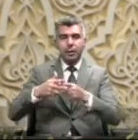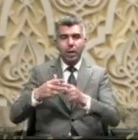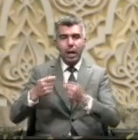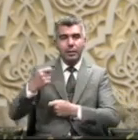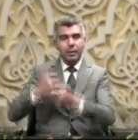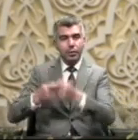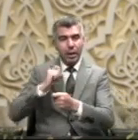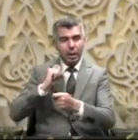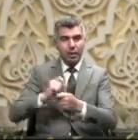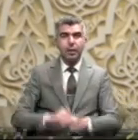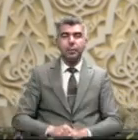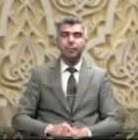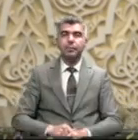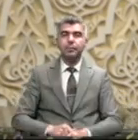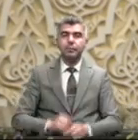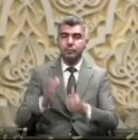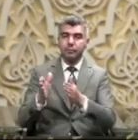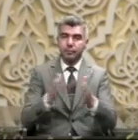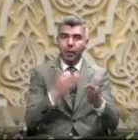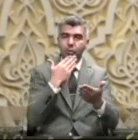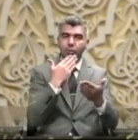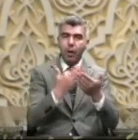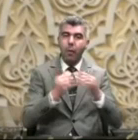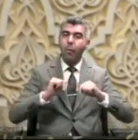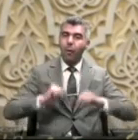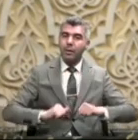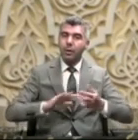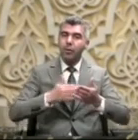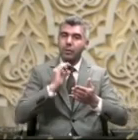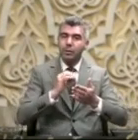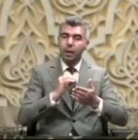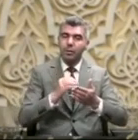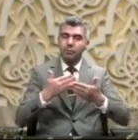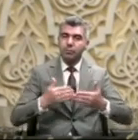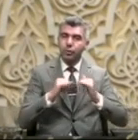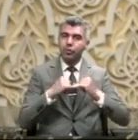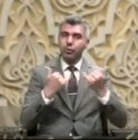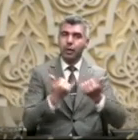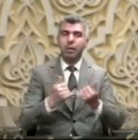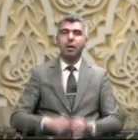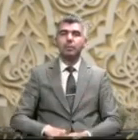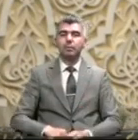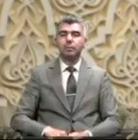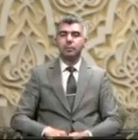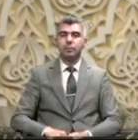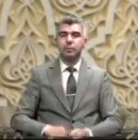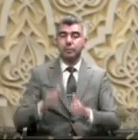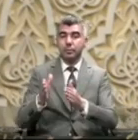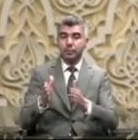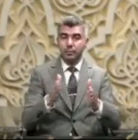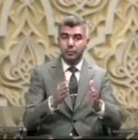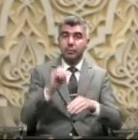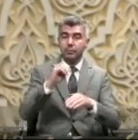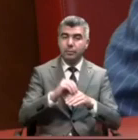الصناعه والتجاره ونشكر السيد الوزير على مساهمته القيمه معنا في اشغال هذه الجلسه ومناسبه كذلك